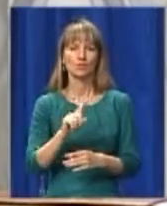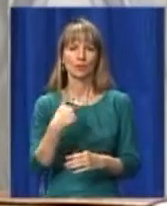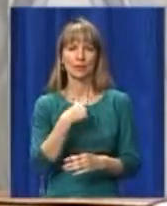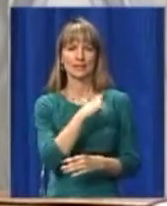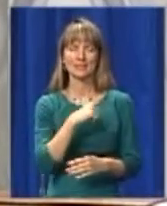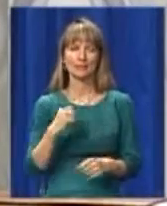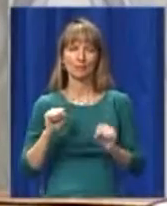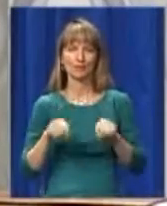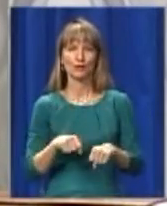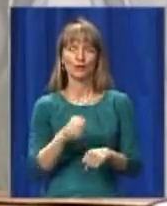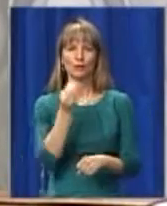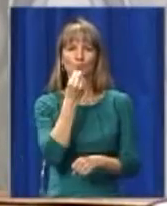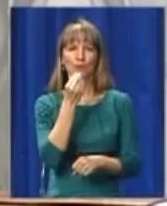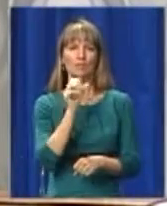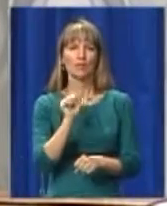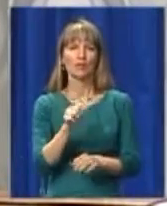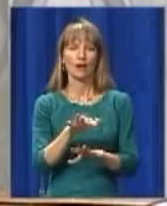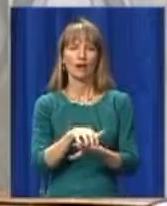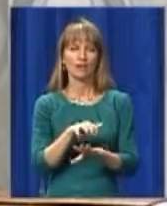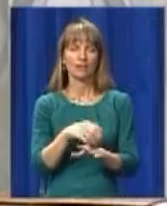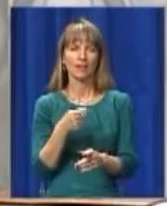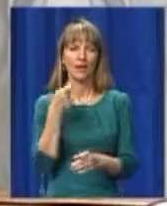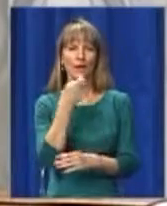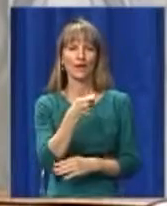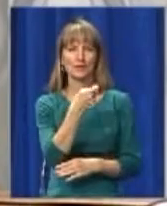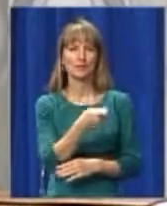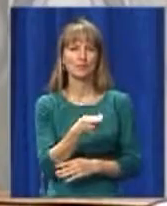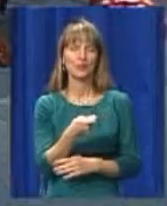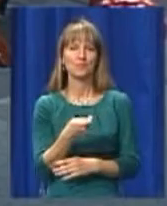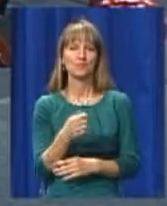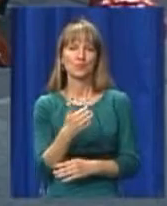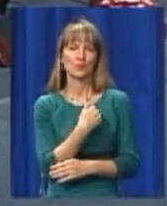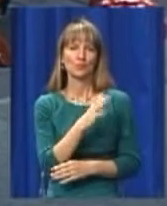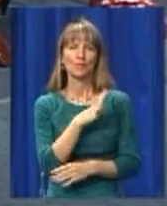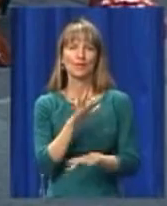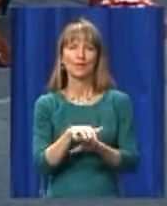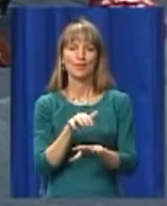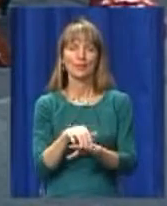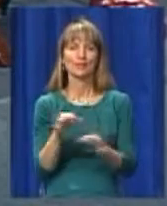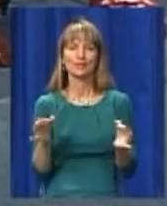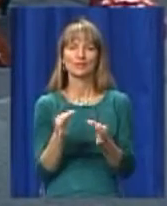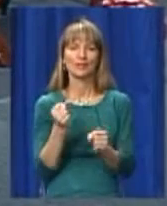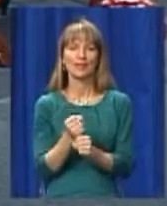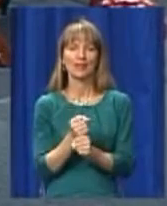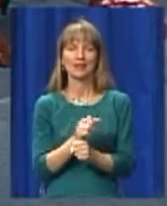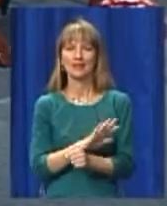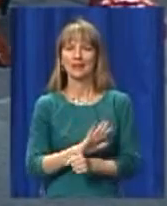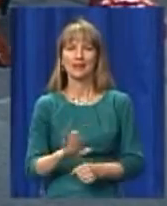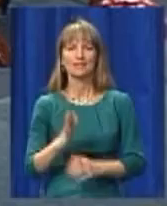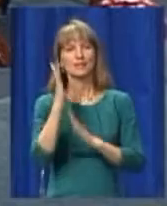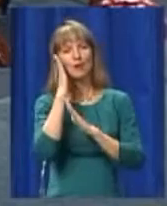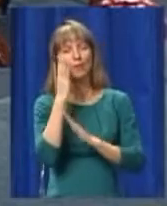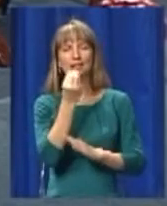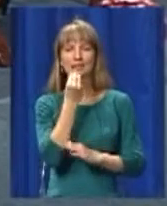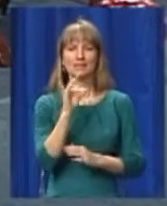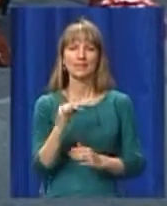мы сами можем и питаться. А кормим кота. Вот, очень интересно. Хочу быть котом просто. Вот, ничего не работает. Манна небесная. Спати,